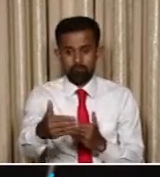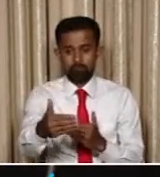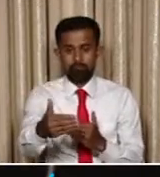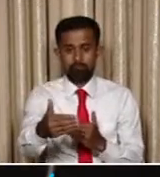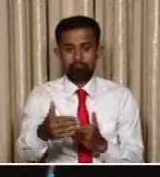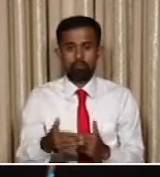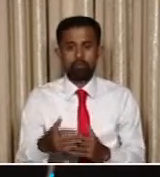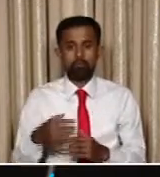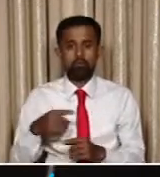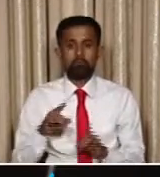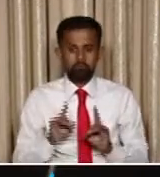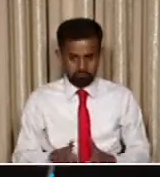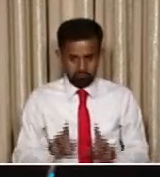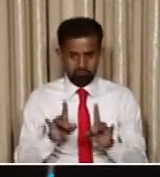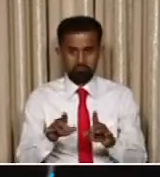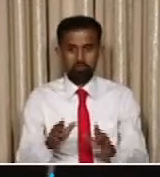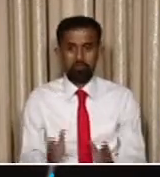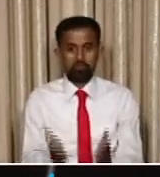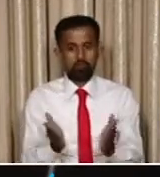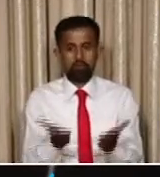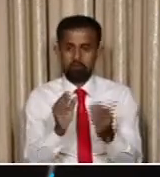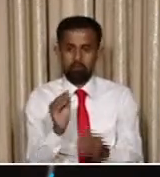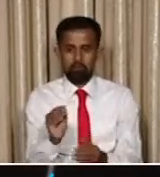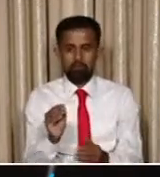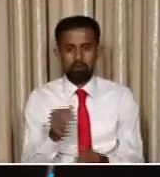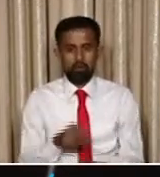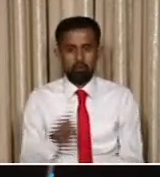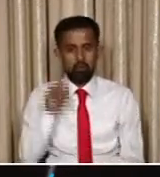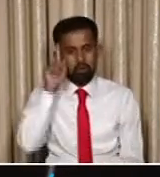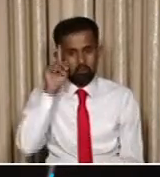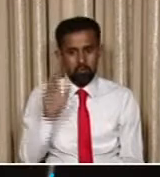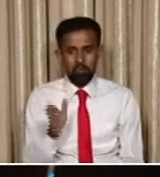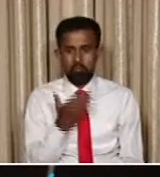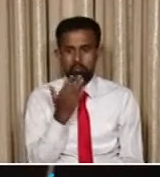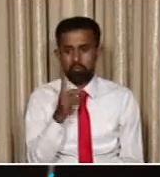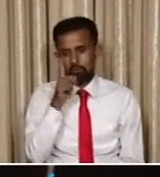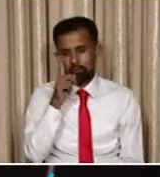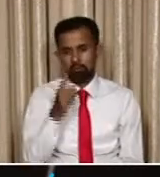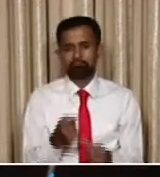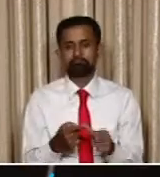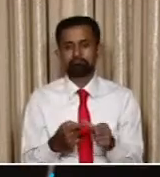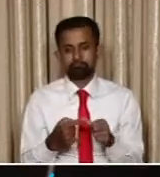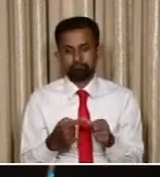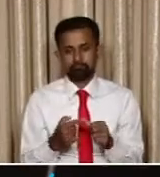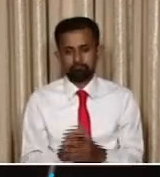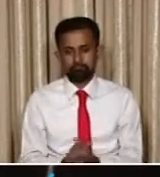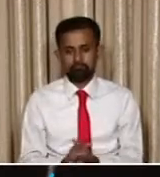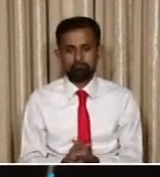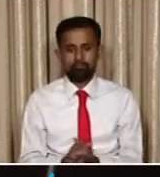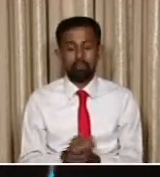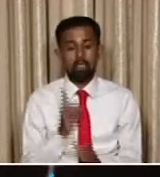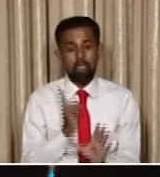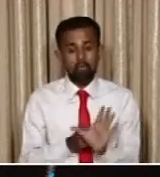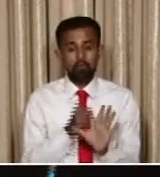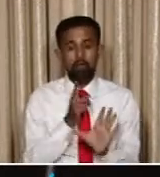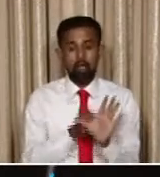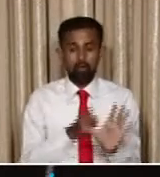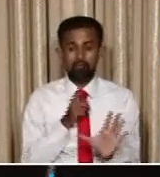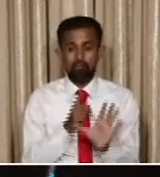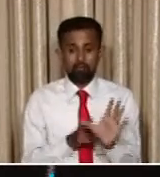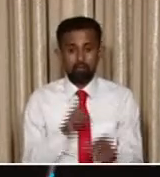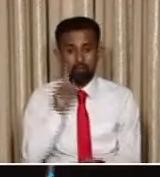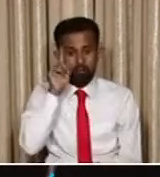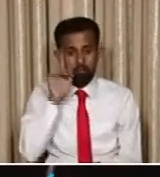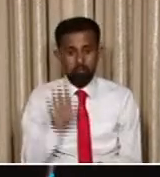ගිය විදිහට යනවා නම් අපිට බලාපොරොත්තු වෙන්න පුළුවන් එකම ප්‍රතිඵලයයි හැම අවුරුද්දකම අපි බලාපොරොත්තු